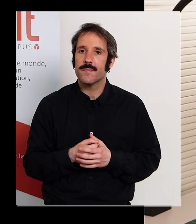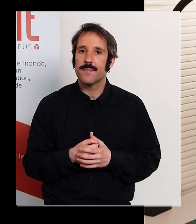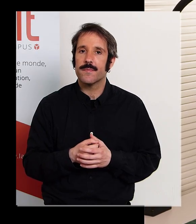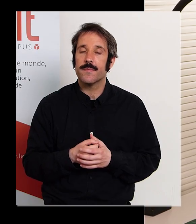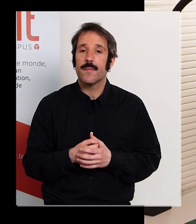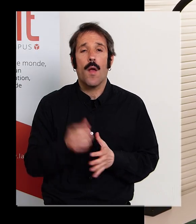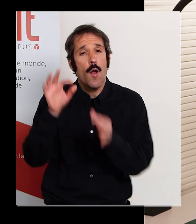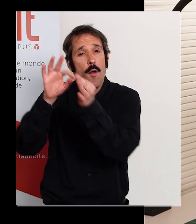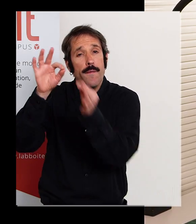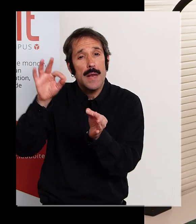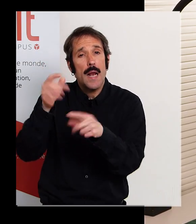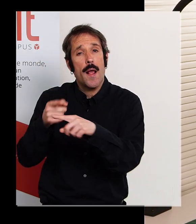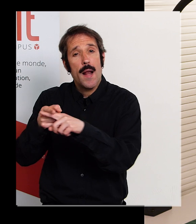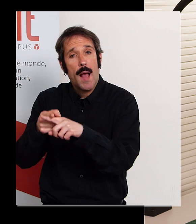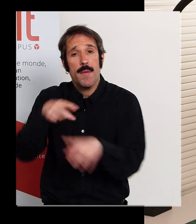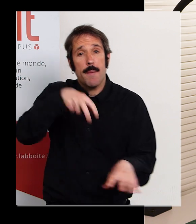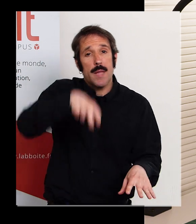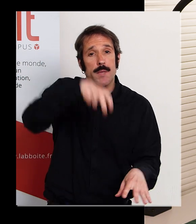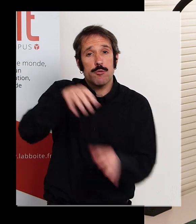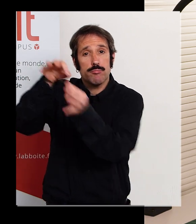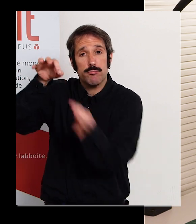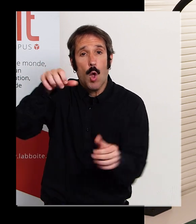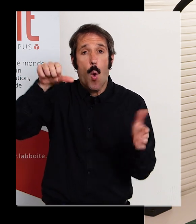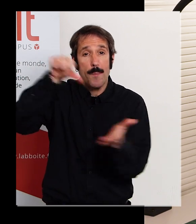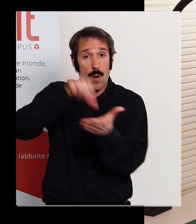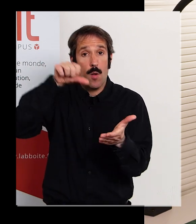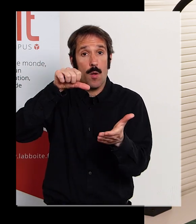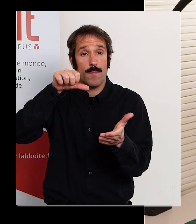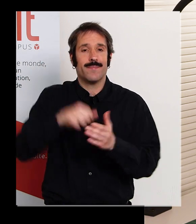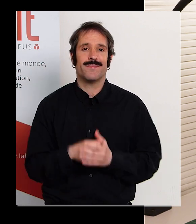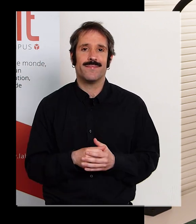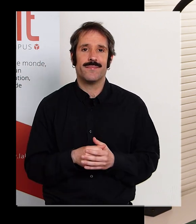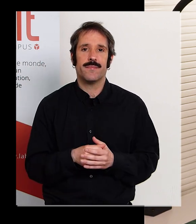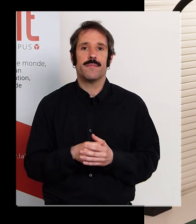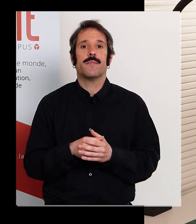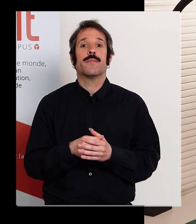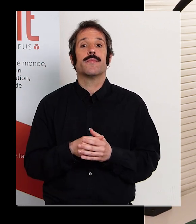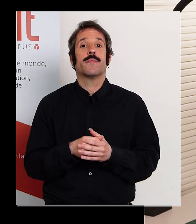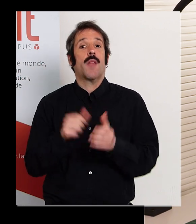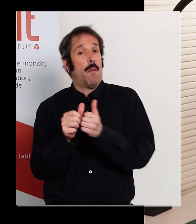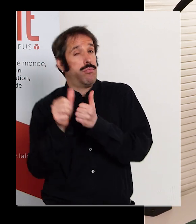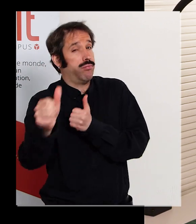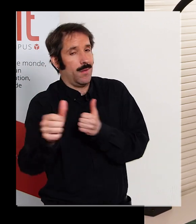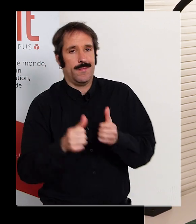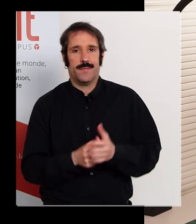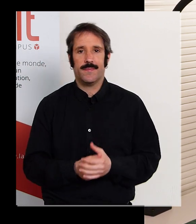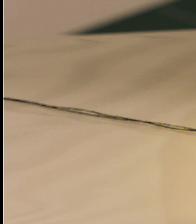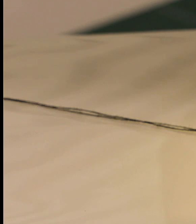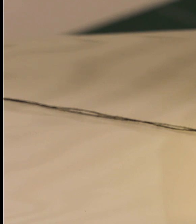puis amener le fil entre la lame et le pied de biche et le ramener vers